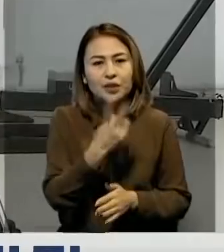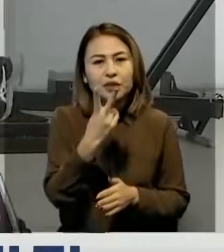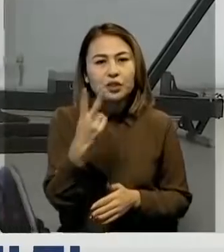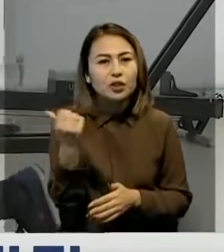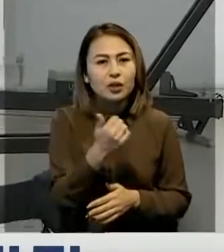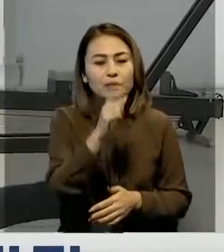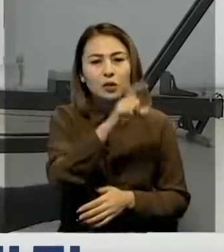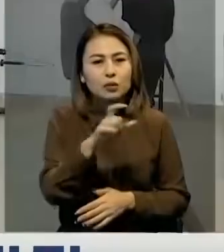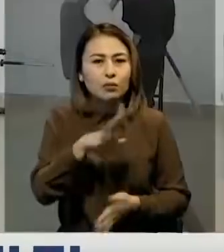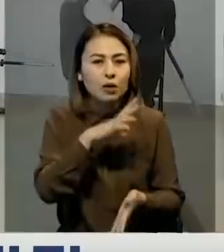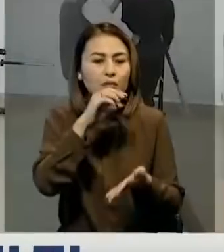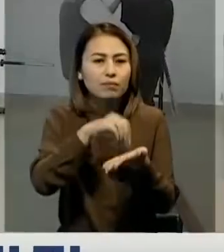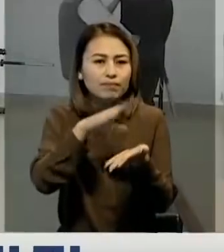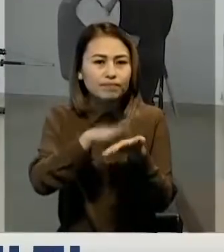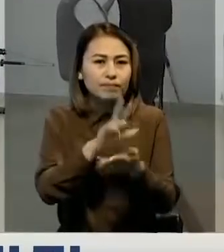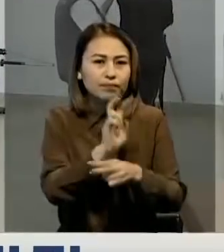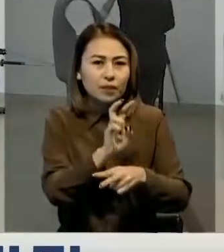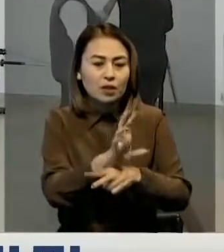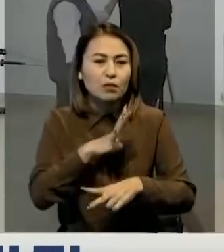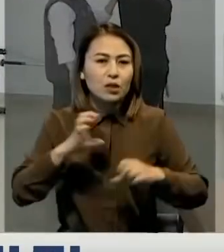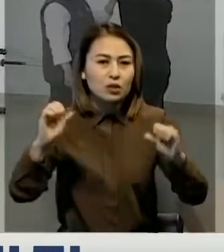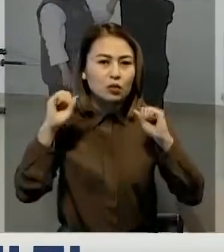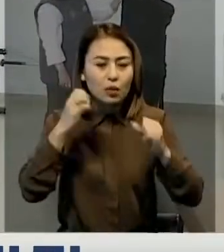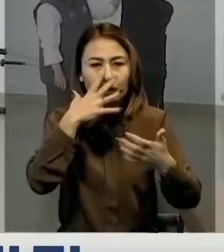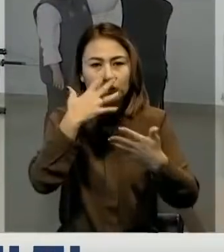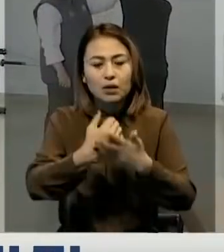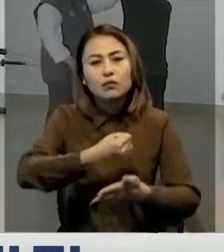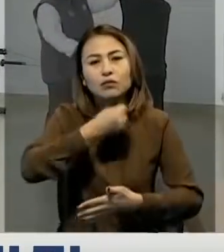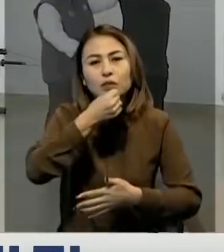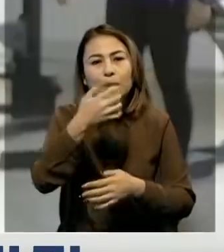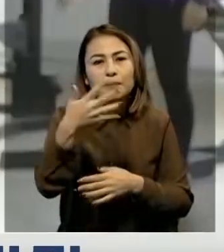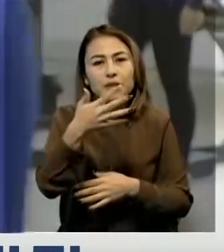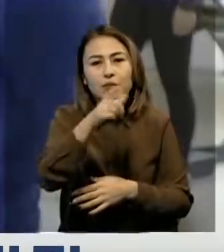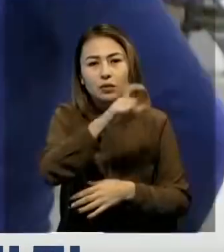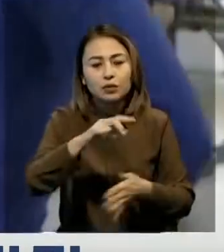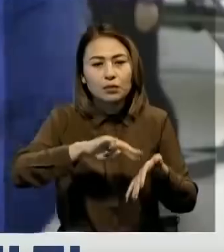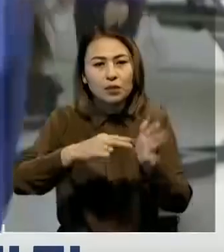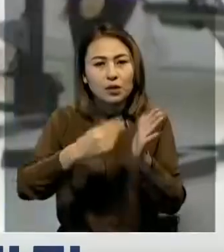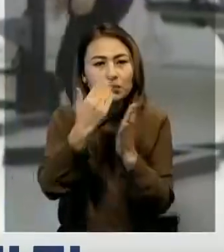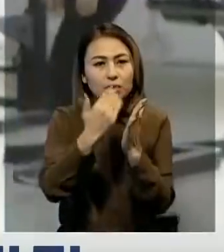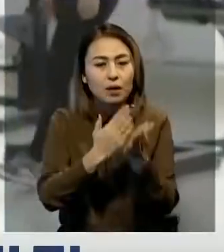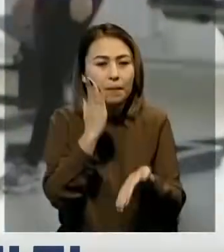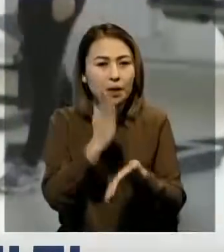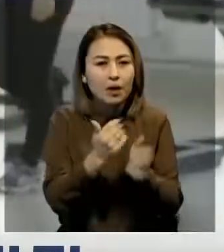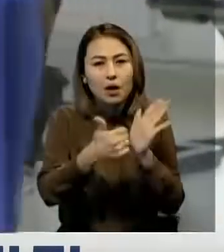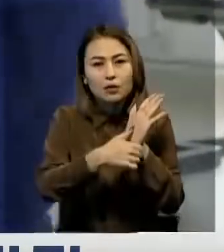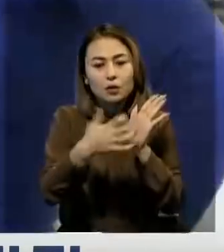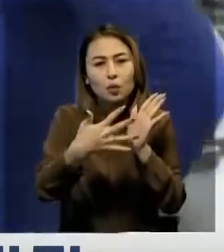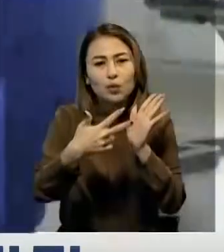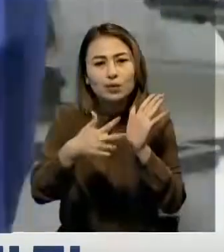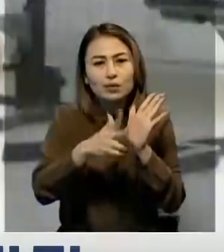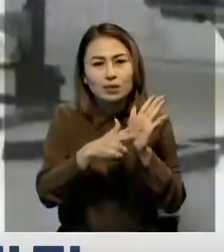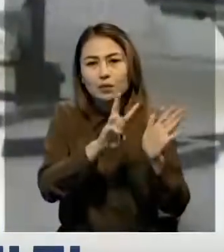өрен үйірмелерге жазылған. Биыл спортты жанына сергеткен жеткіншектерді 5 мыңға жеткізу межесі тұр. Оған 638 миллион